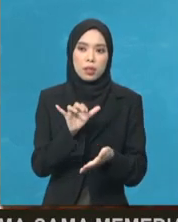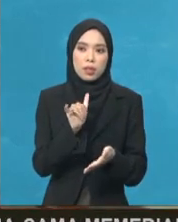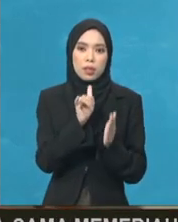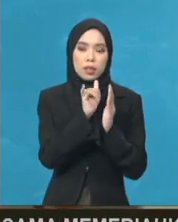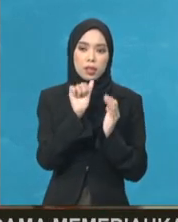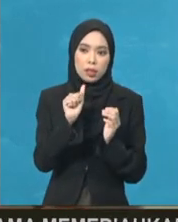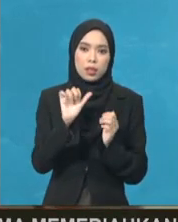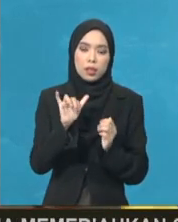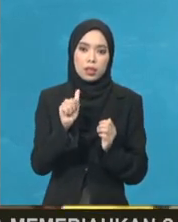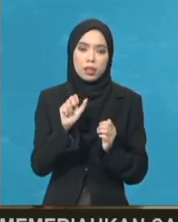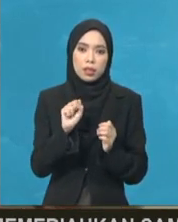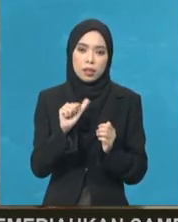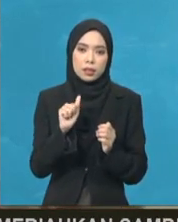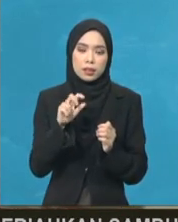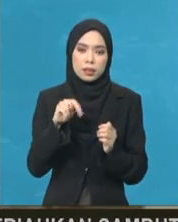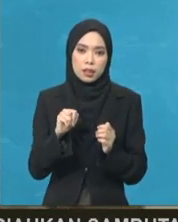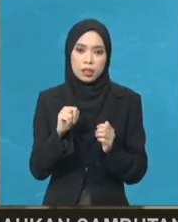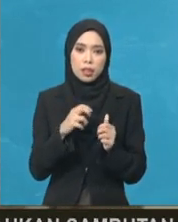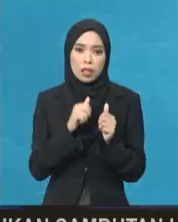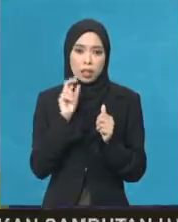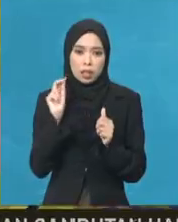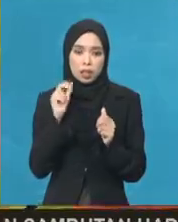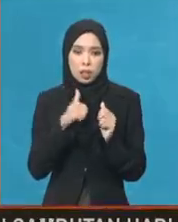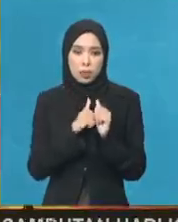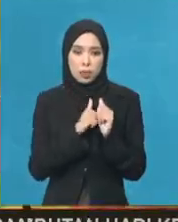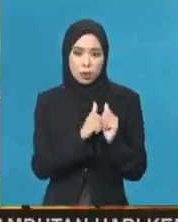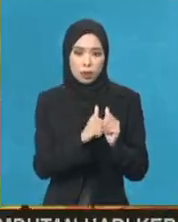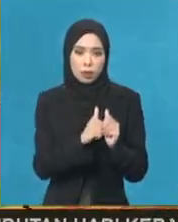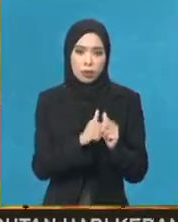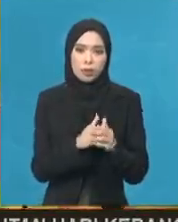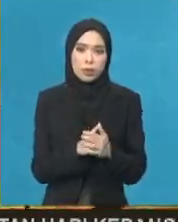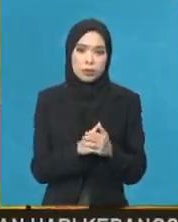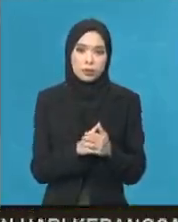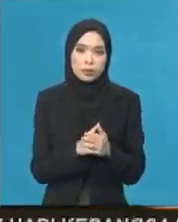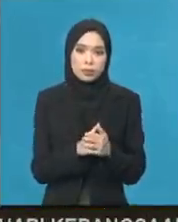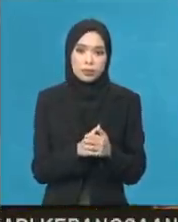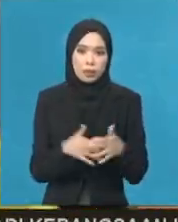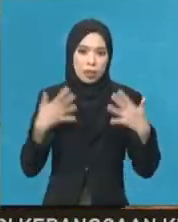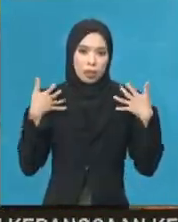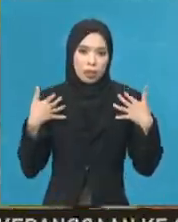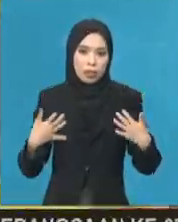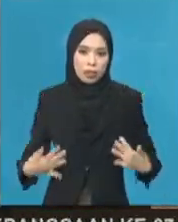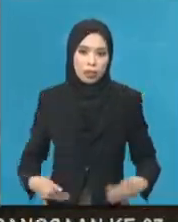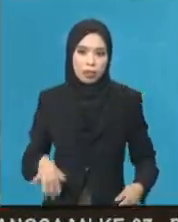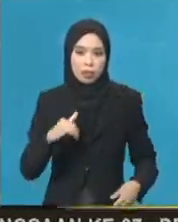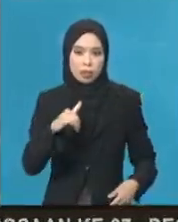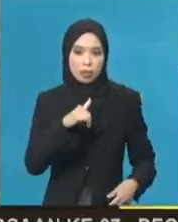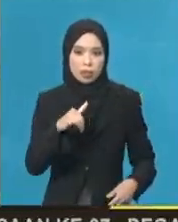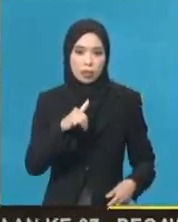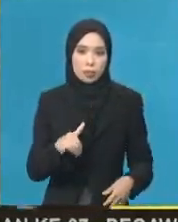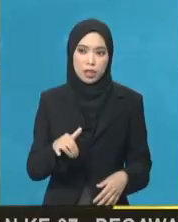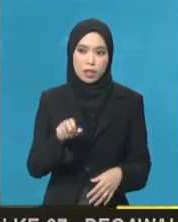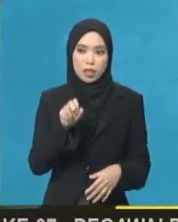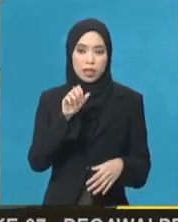Sultan Haji Hassanal Bolkiah yang akan menyertai sambutan bersejarah itu nanti memakai pakaian seperti maskot suka